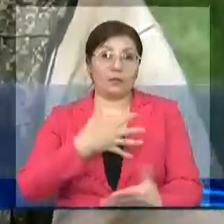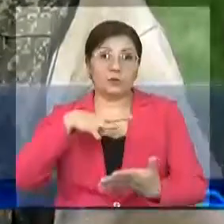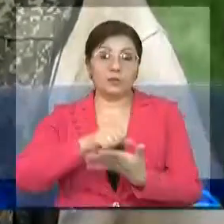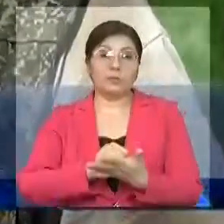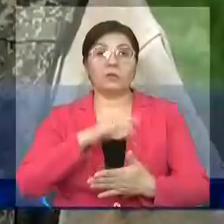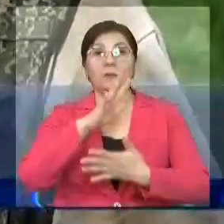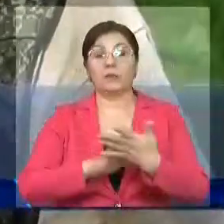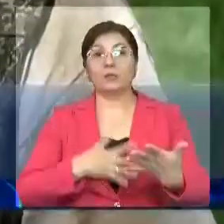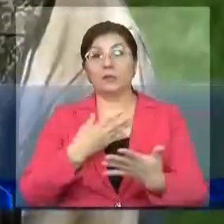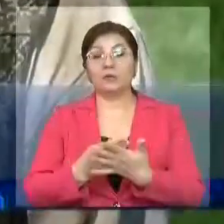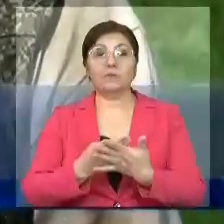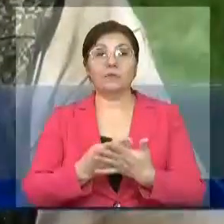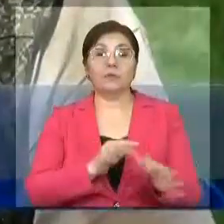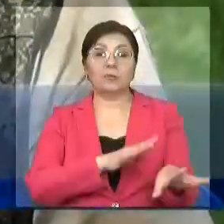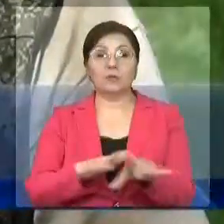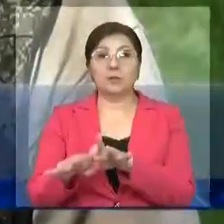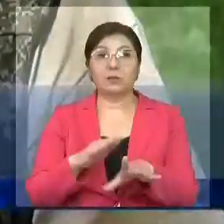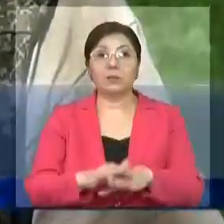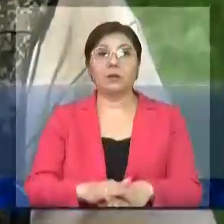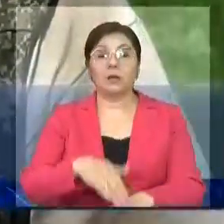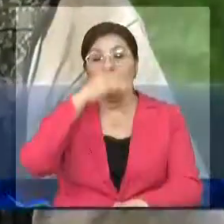заниматься и продолжать все это после отца.